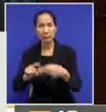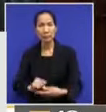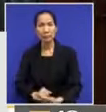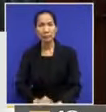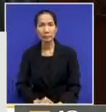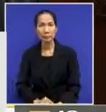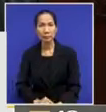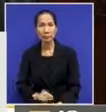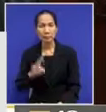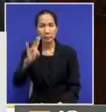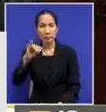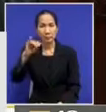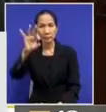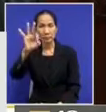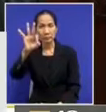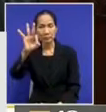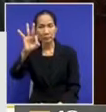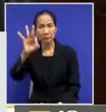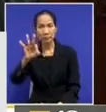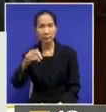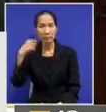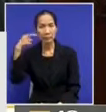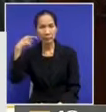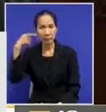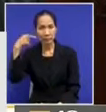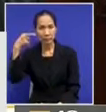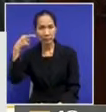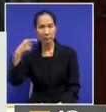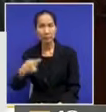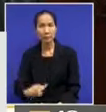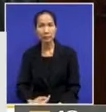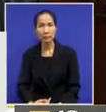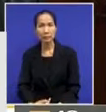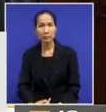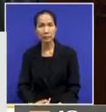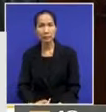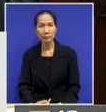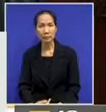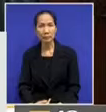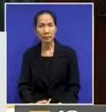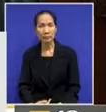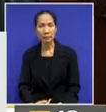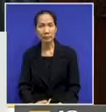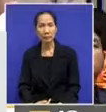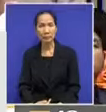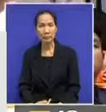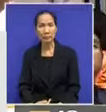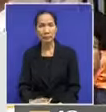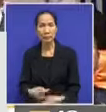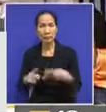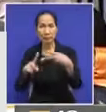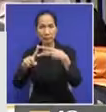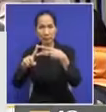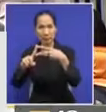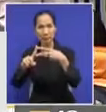จครับ 79นางสาวจารุวรรณสรัตเกตสรังเกต นายธนาธ